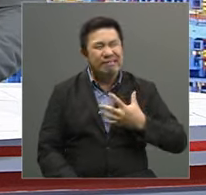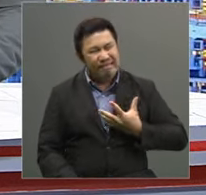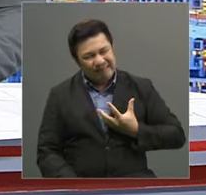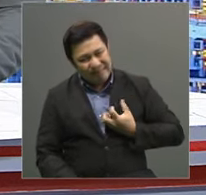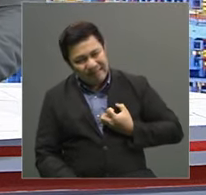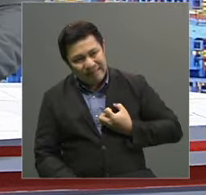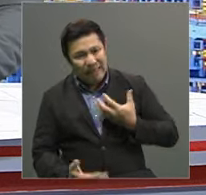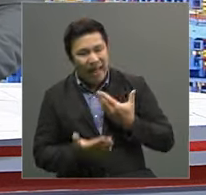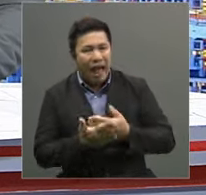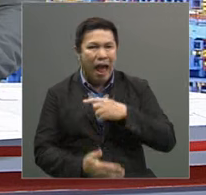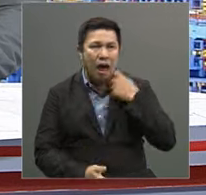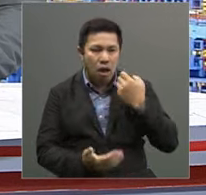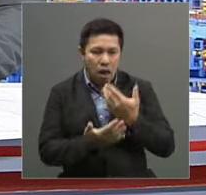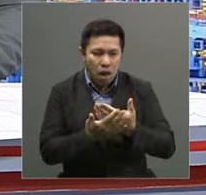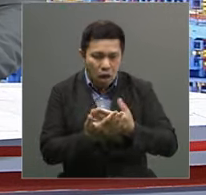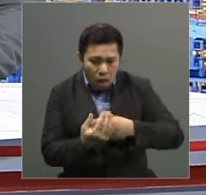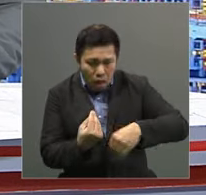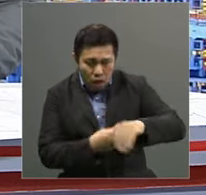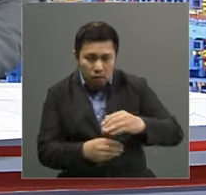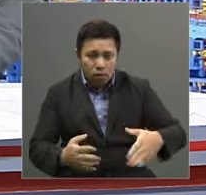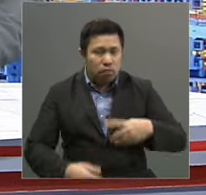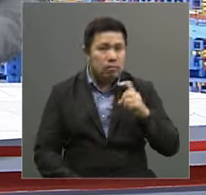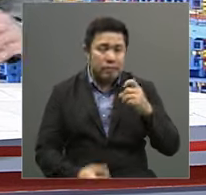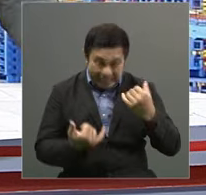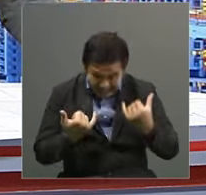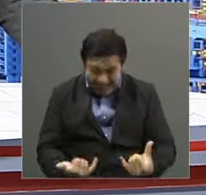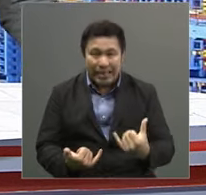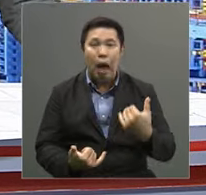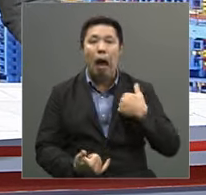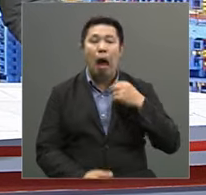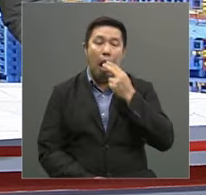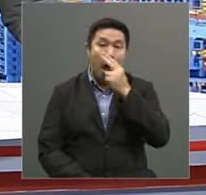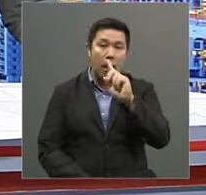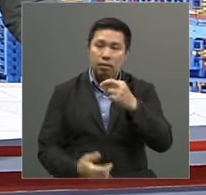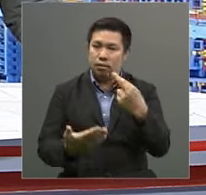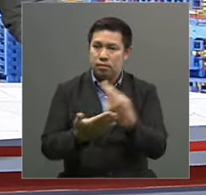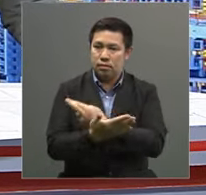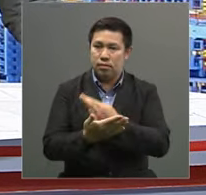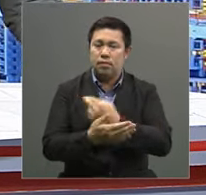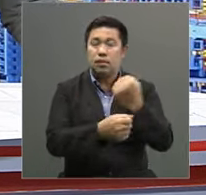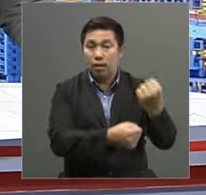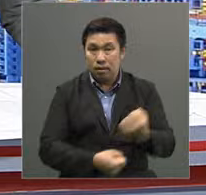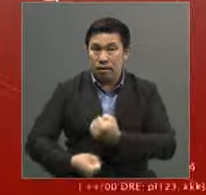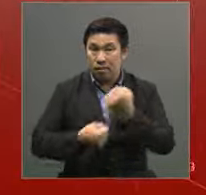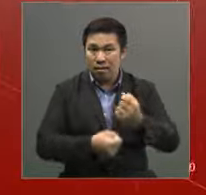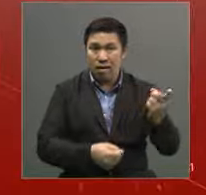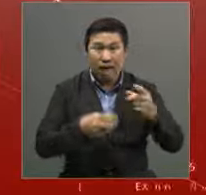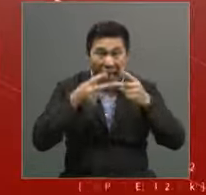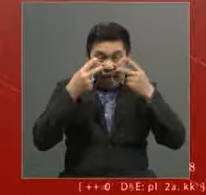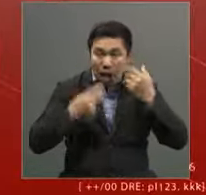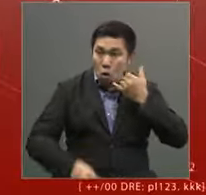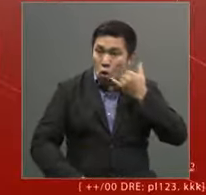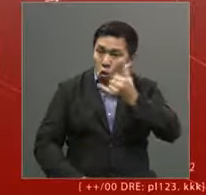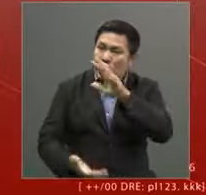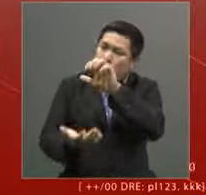ใจมากนะคะกว่าจะได้มาแต่ละบาทเนี่ยล่าสุดมีอีกแล้วค่ะอันนี้เป็นที่ราชบุรีนะคะมิจฉาชีพหลอกจองโต๊ะ